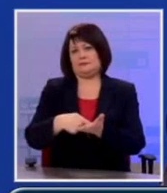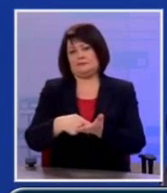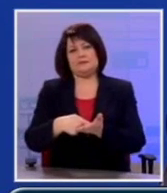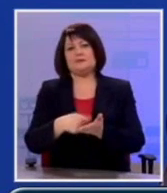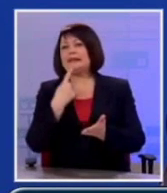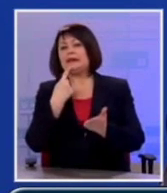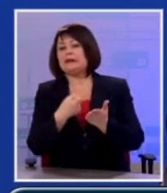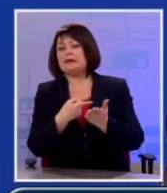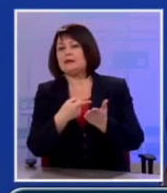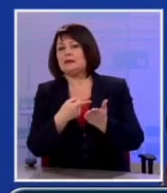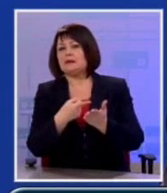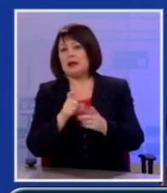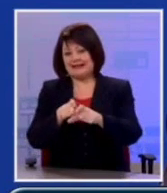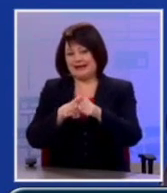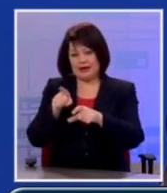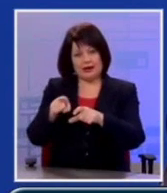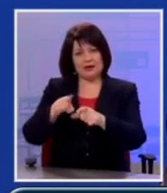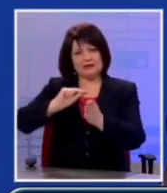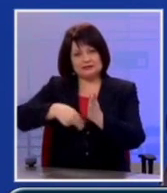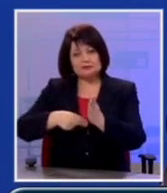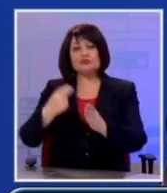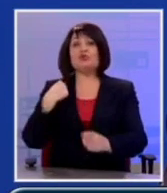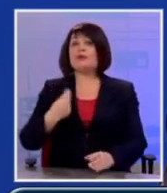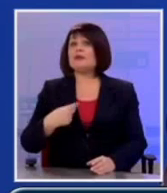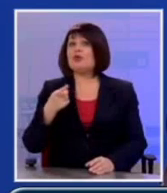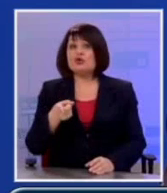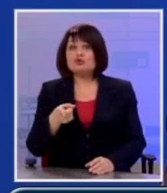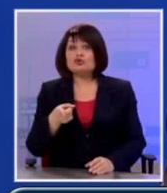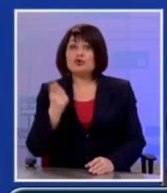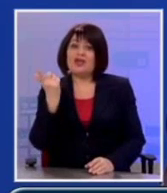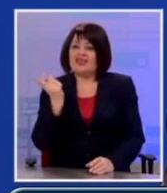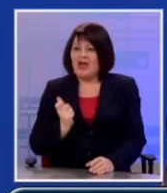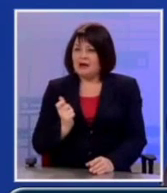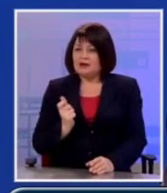στην αντισυμβαλλόμενη εταιρεία, το δημόσιο προέβη σε δανεισμό.